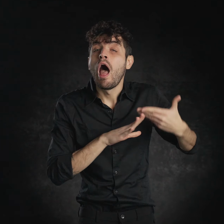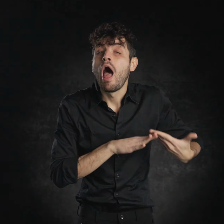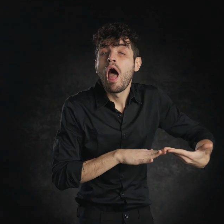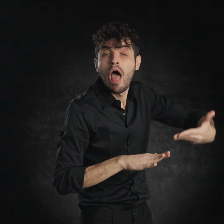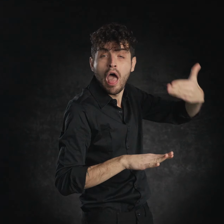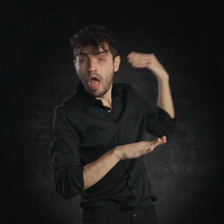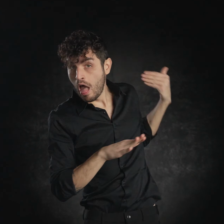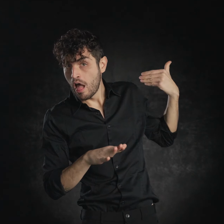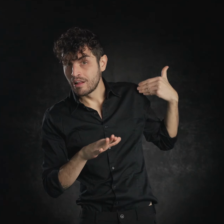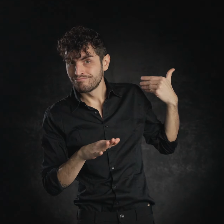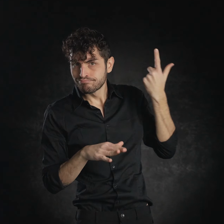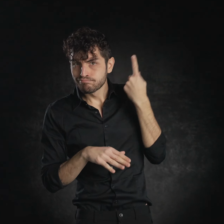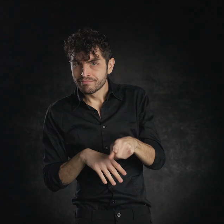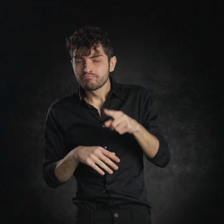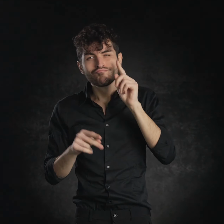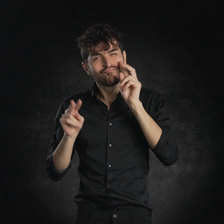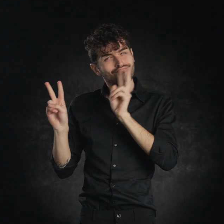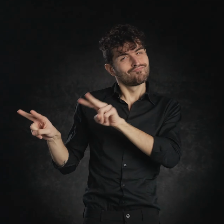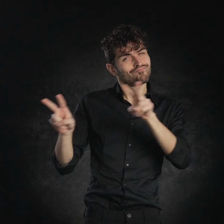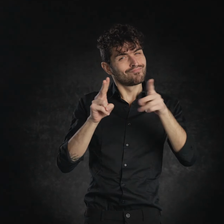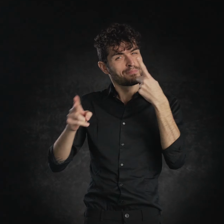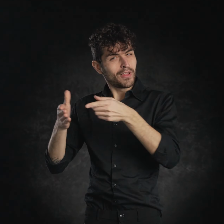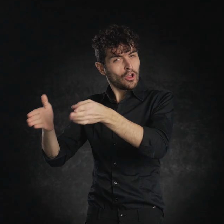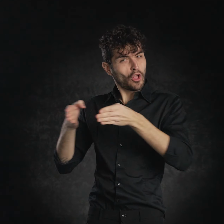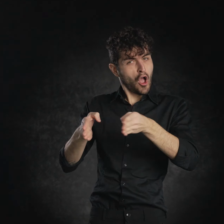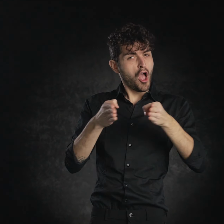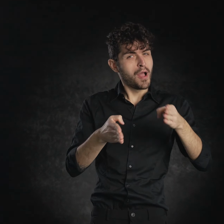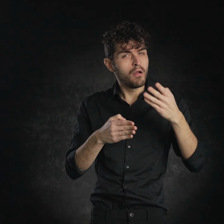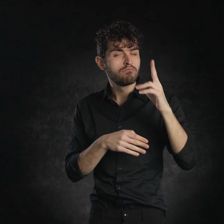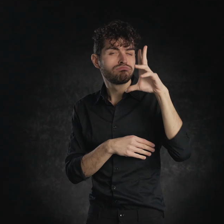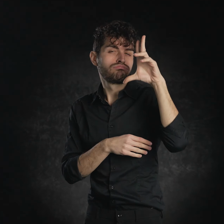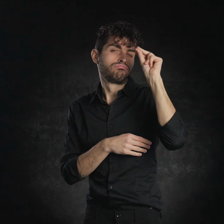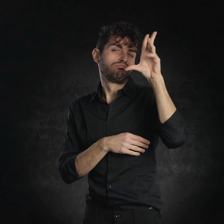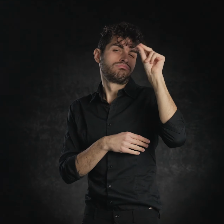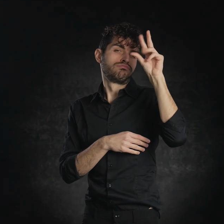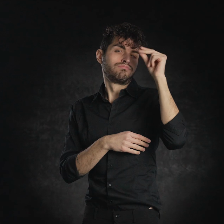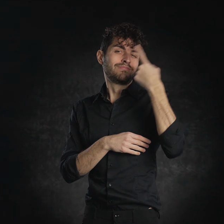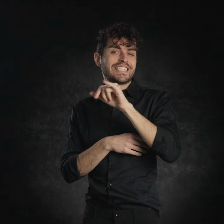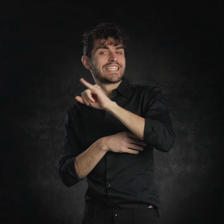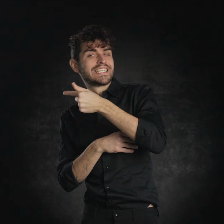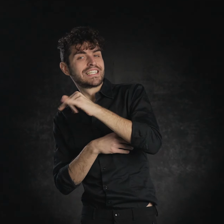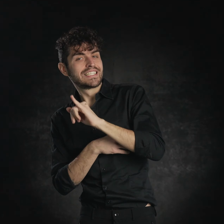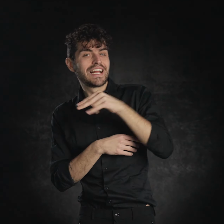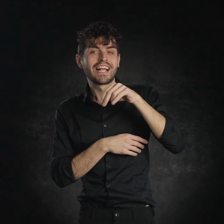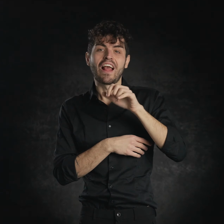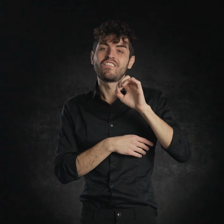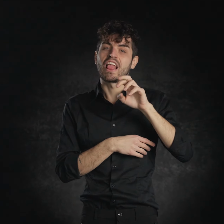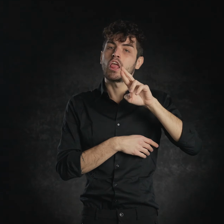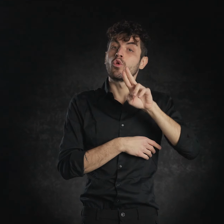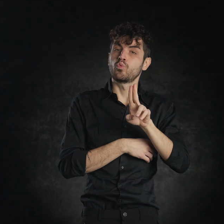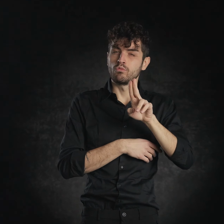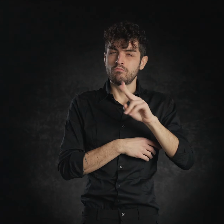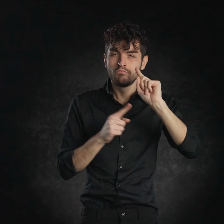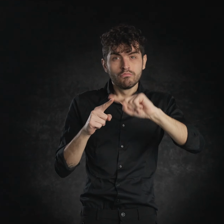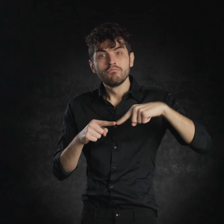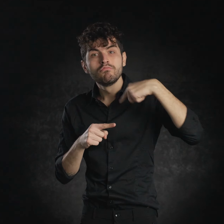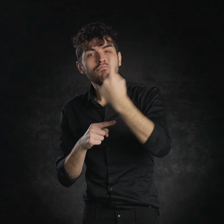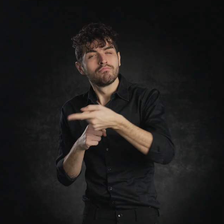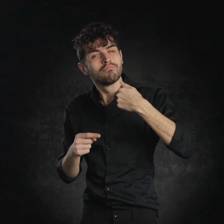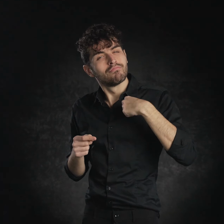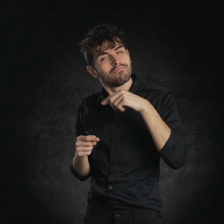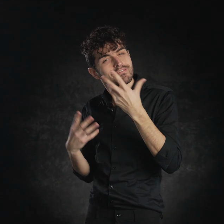anni Ebbene abbiamo visitato la tomba cosiddetta degli ignoti la tomba di Iti En